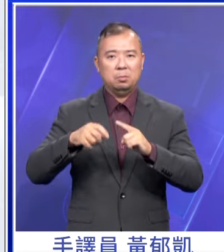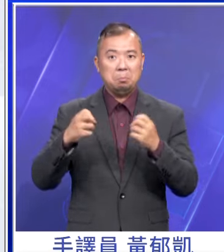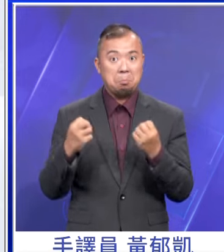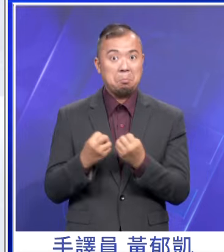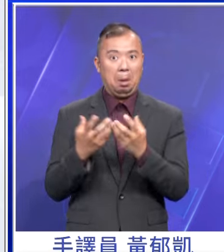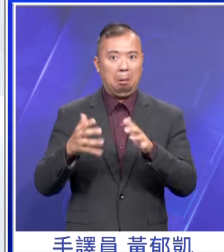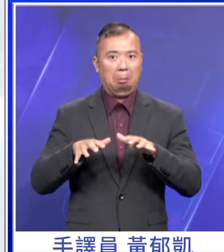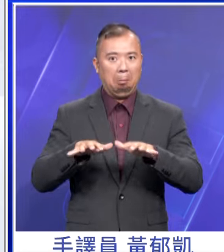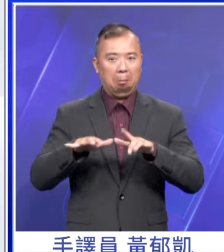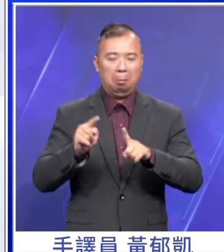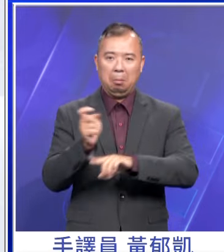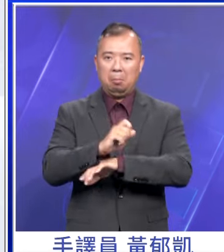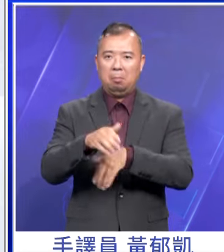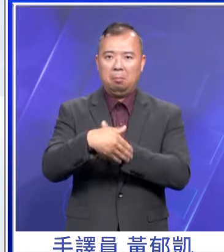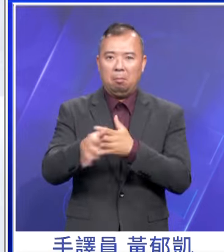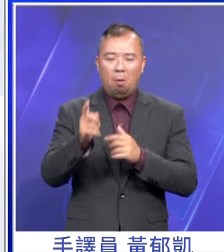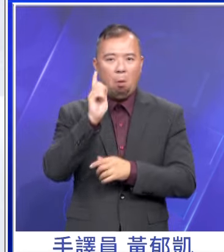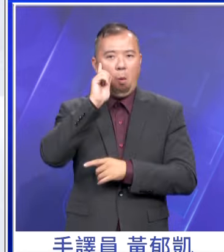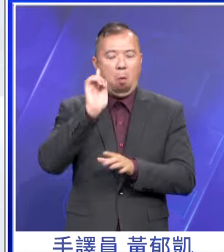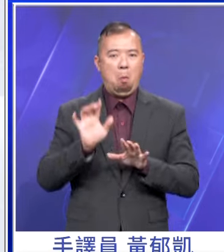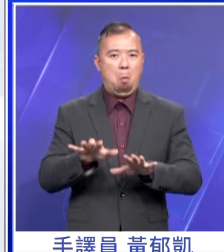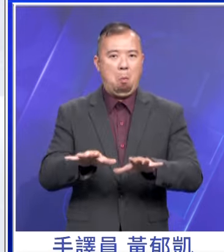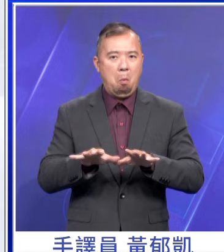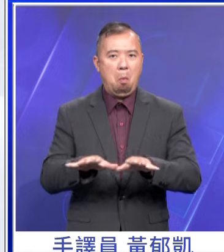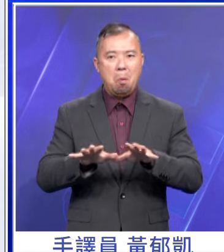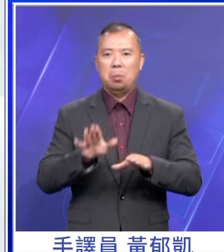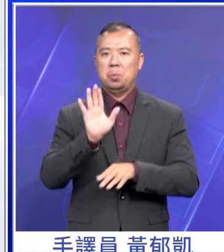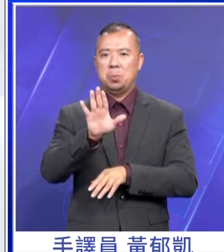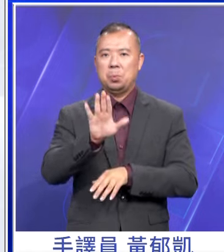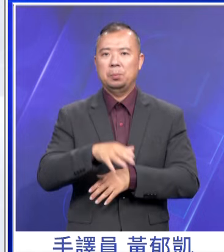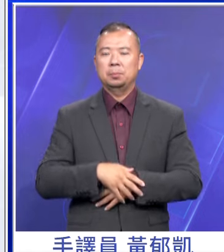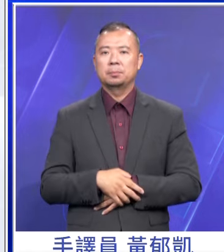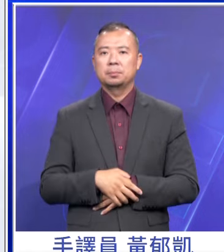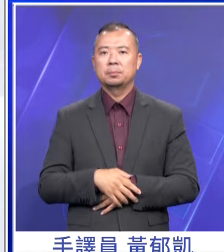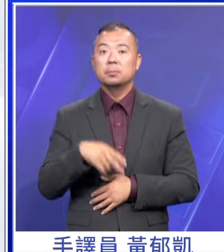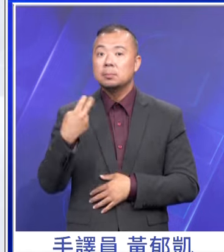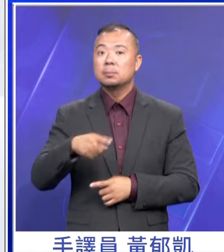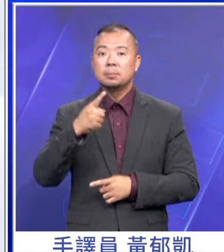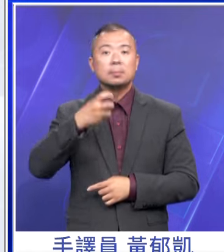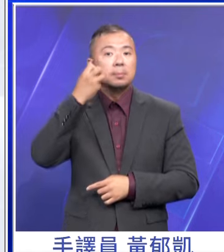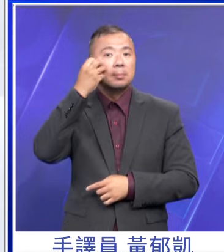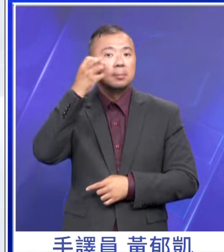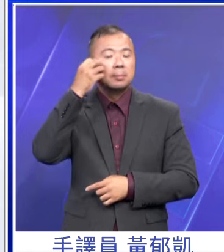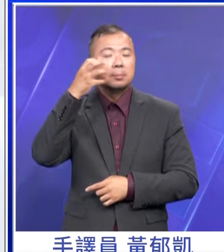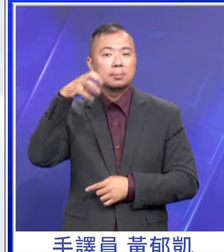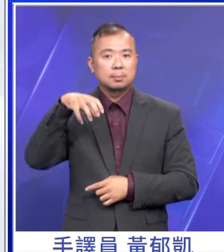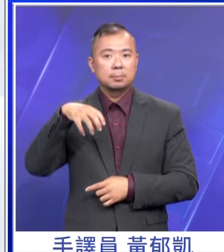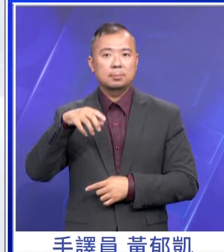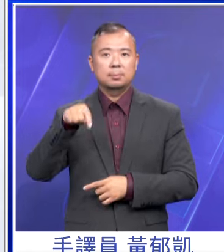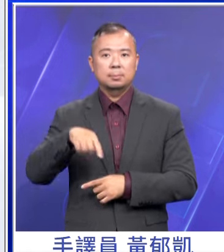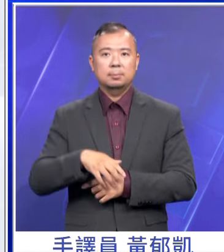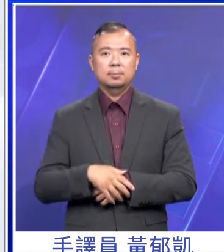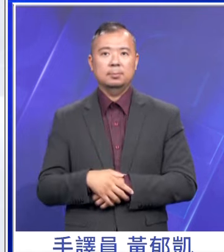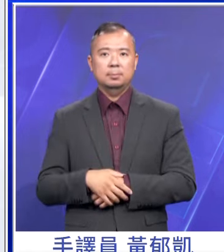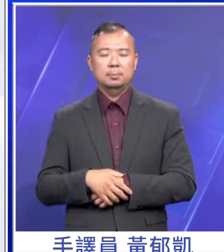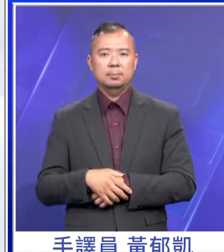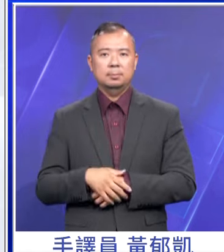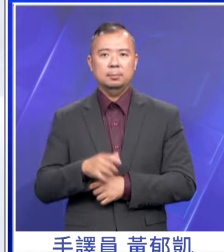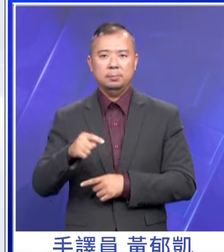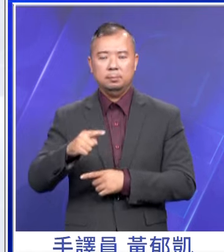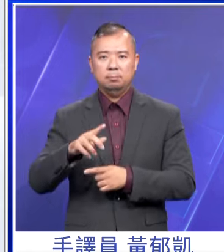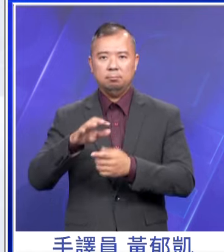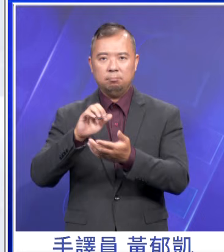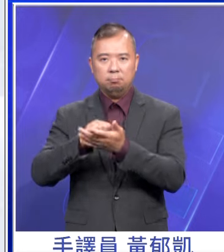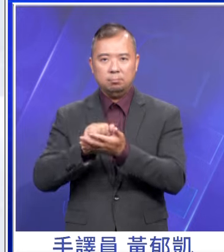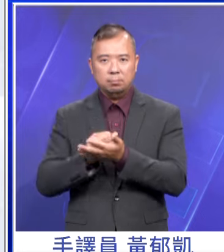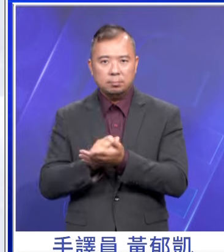觉办公室都可以感受到这个摇晃的一个感觉。那么其实像是在花莲这边最新的一个即时影像也出来了，在花莲的